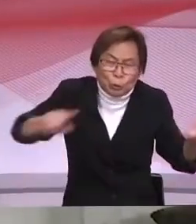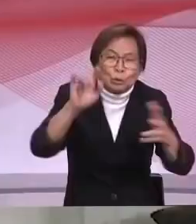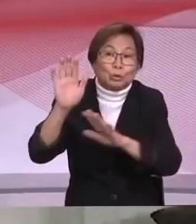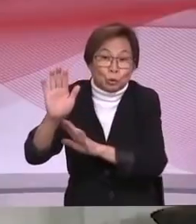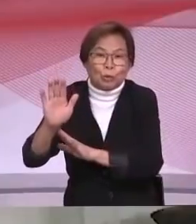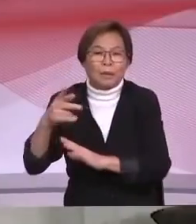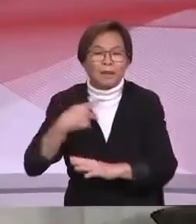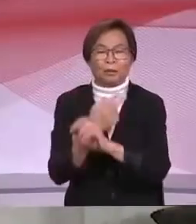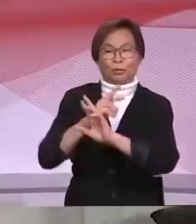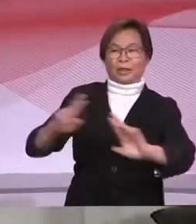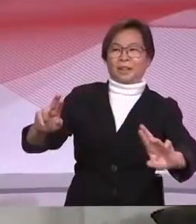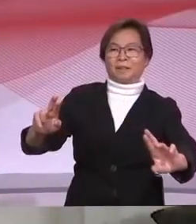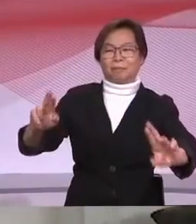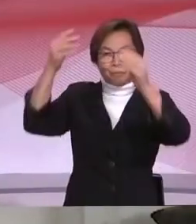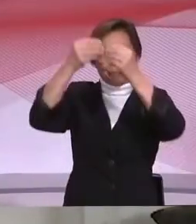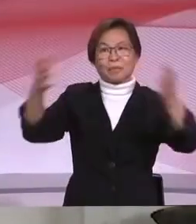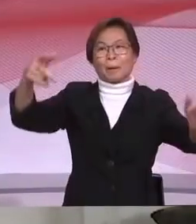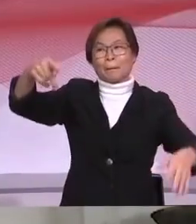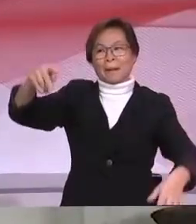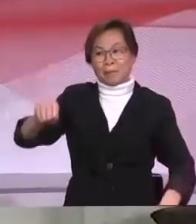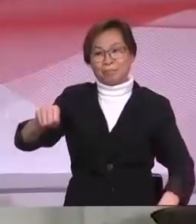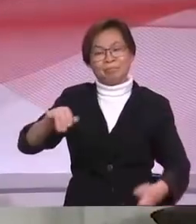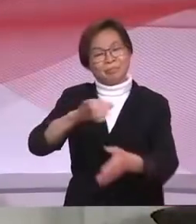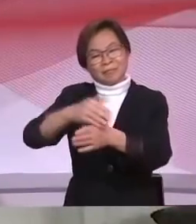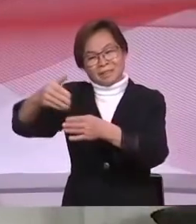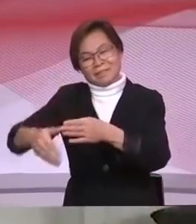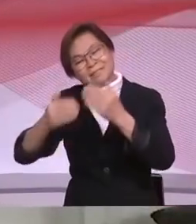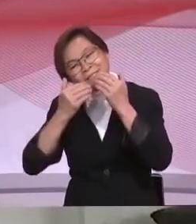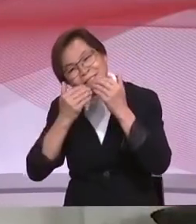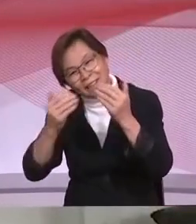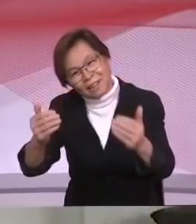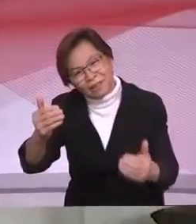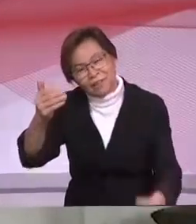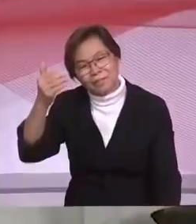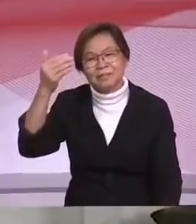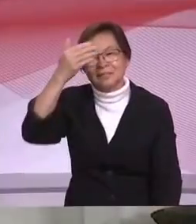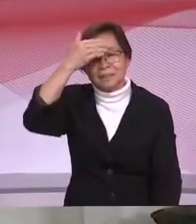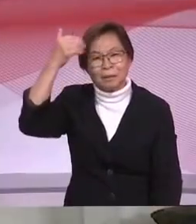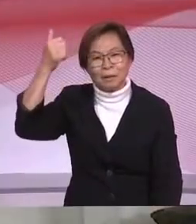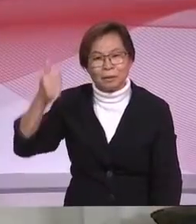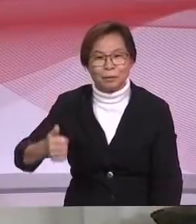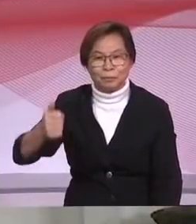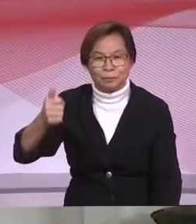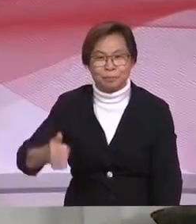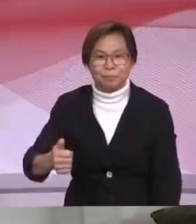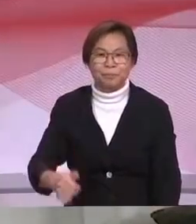bersedialah dengan pengumuman itu nanti. Jadi itu saja. Terima kasih. Assalamualaikum warahmatullahi